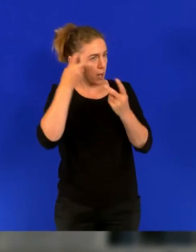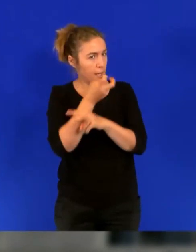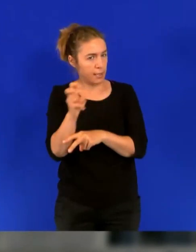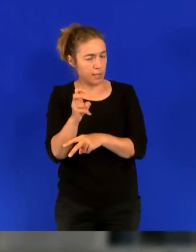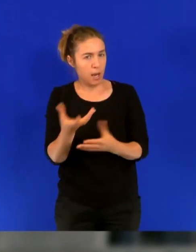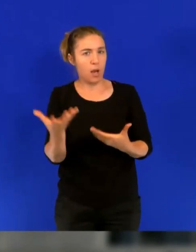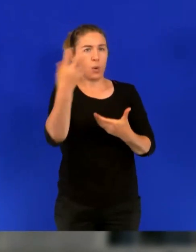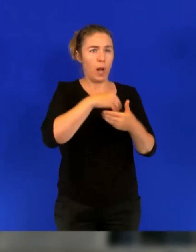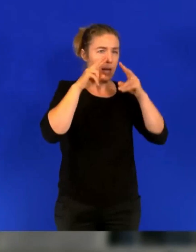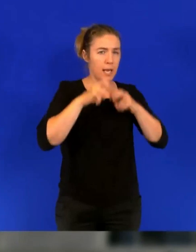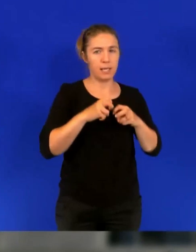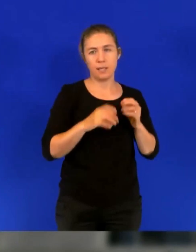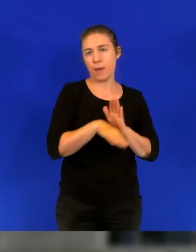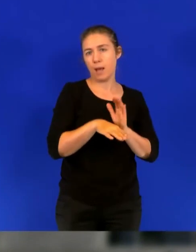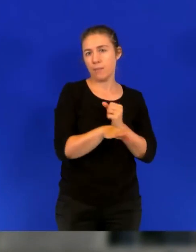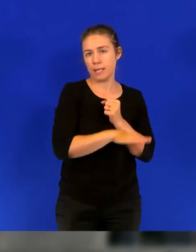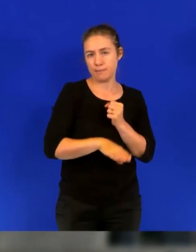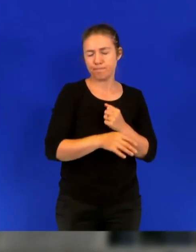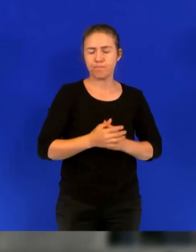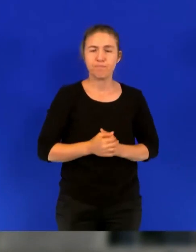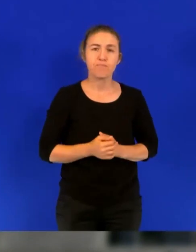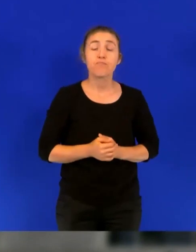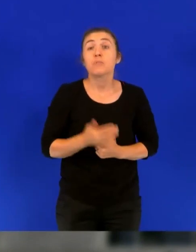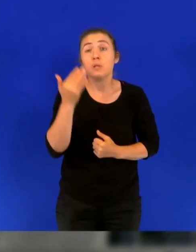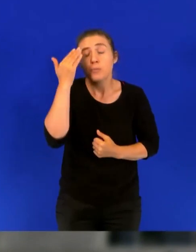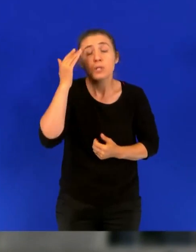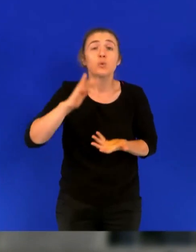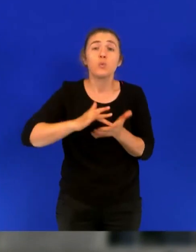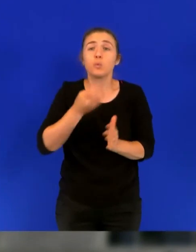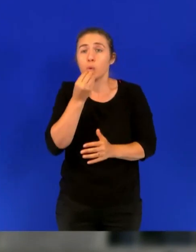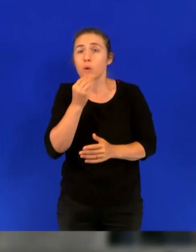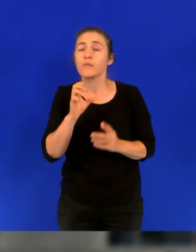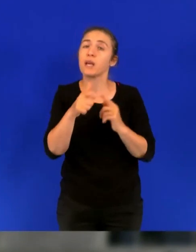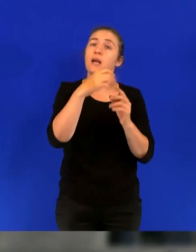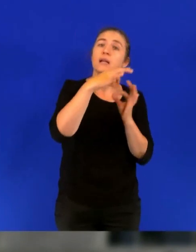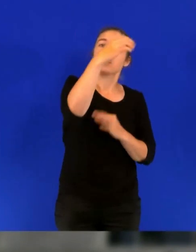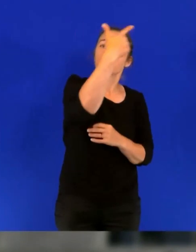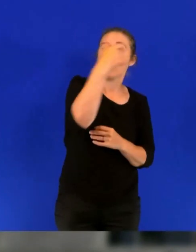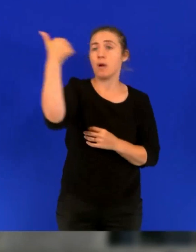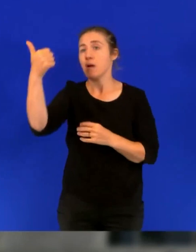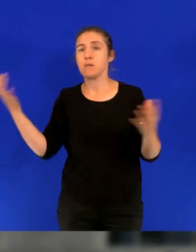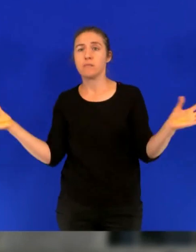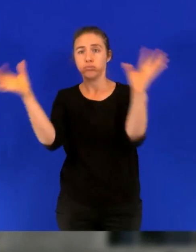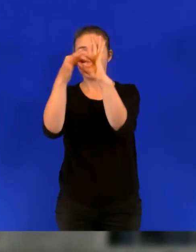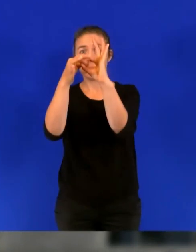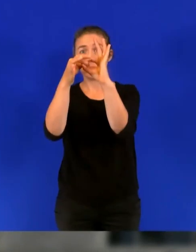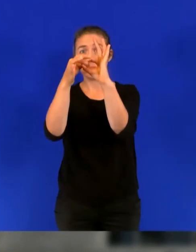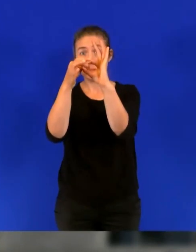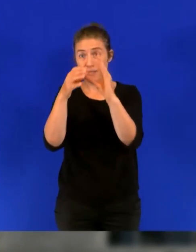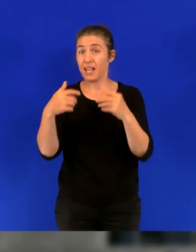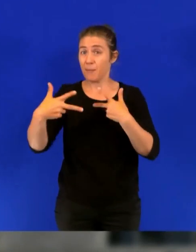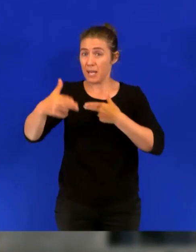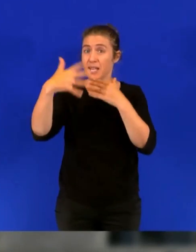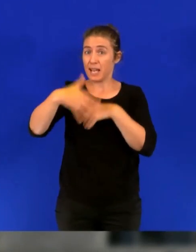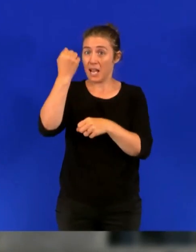préliminaires. Si tout se déroule comme prévu, relier les lignes 1 et 2 représentera, après près de 15 années d'études et de